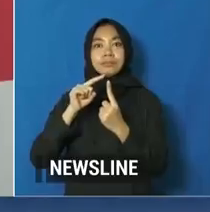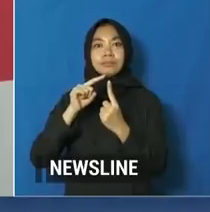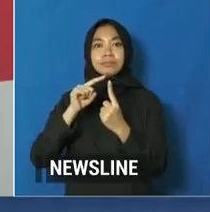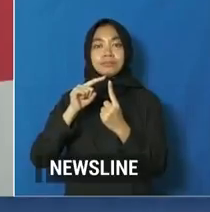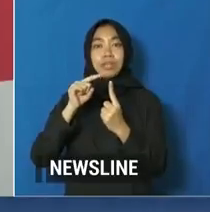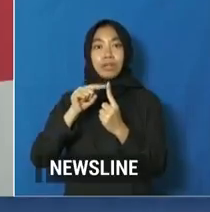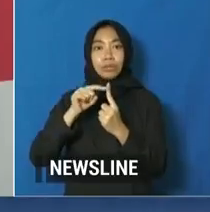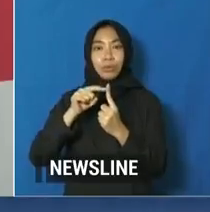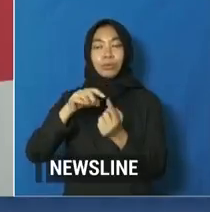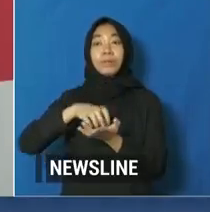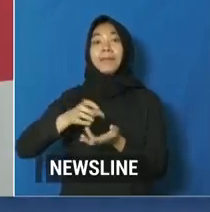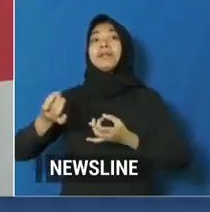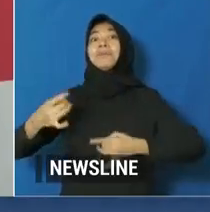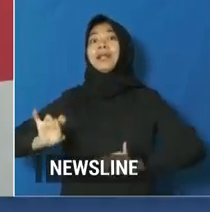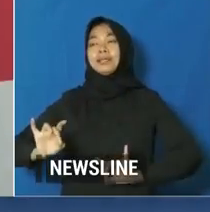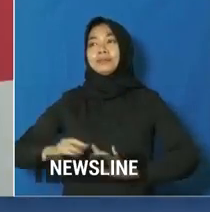di Provinsi Bali.